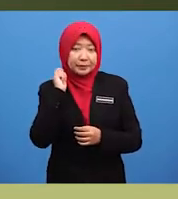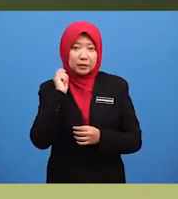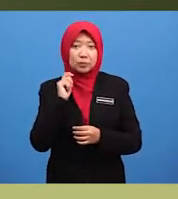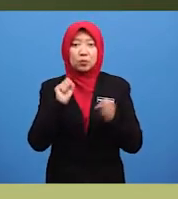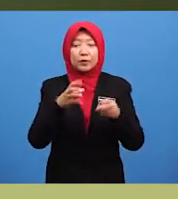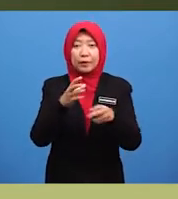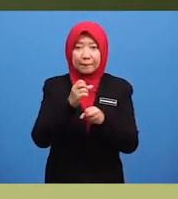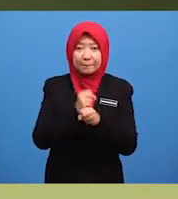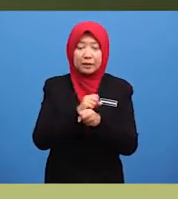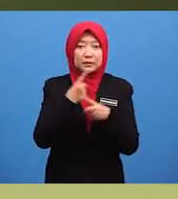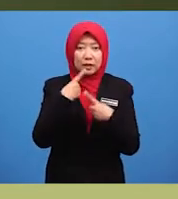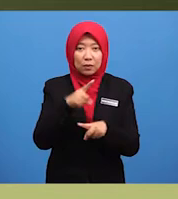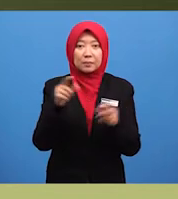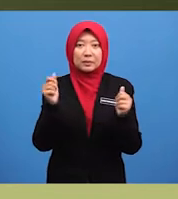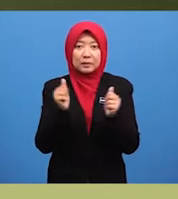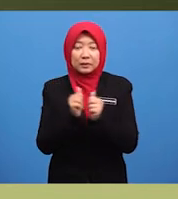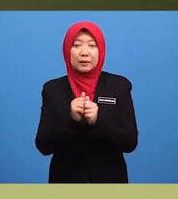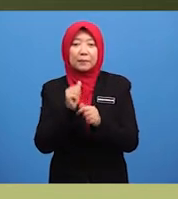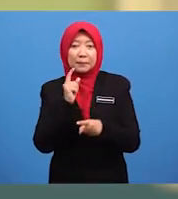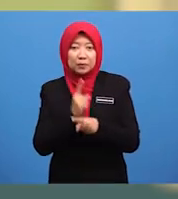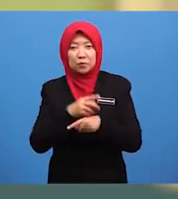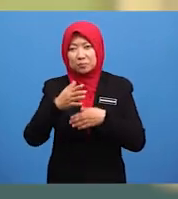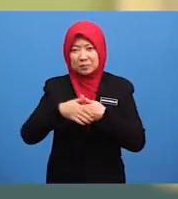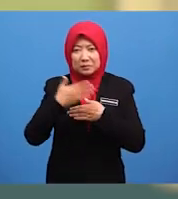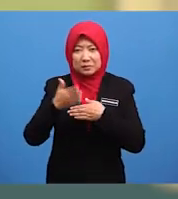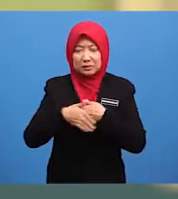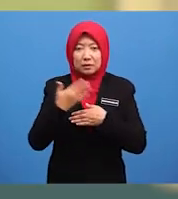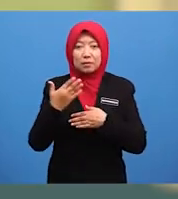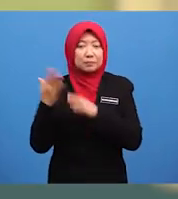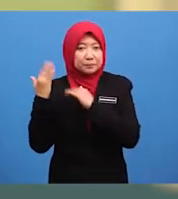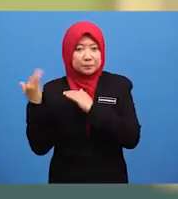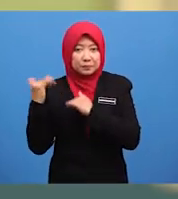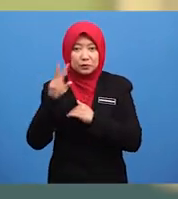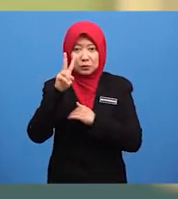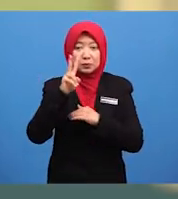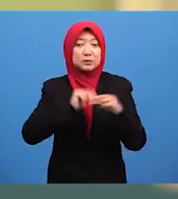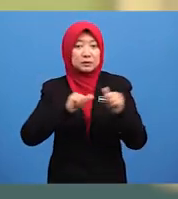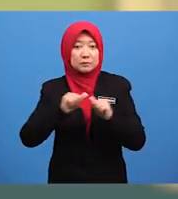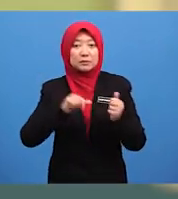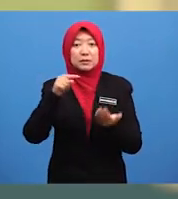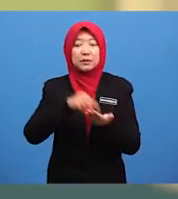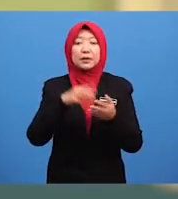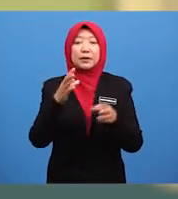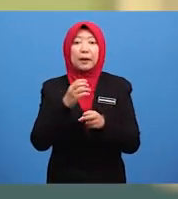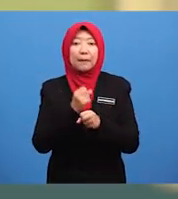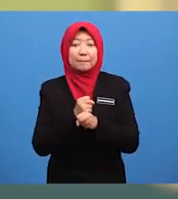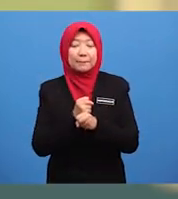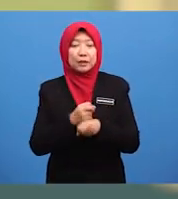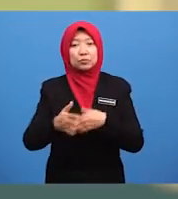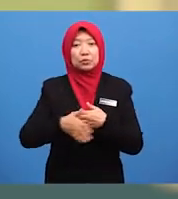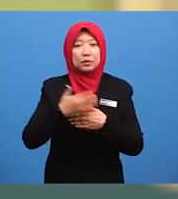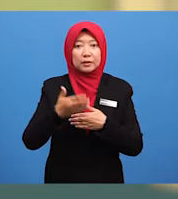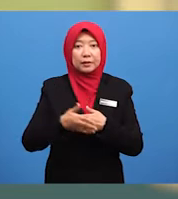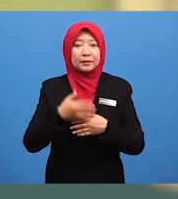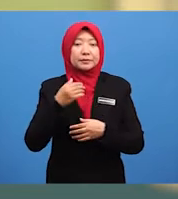dapat menjawabnya dengan tepat dan mudah. Semoga dua aktiviti ini dapat memudahkan kamu